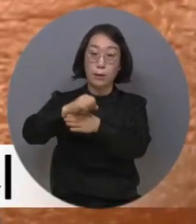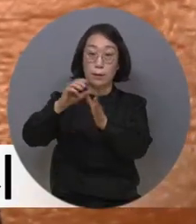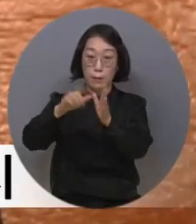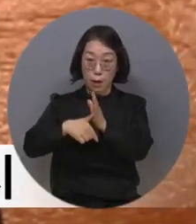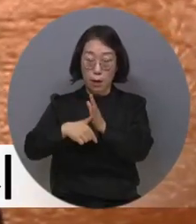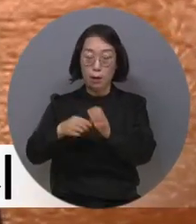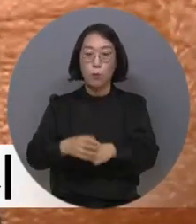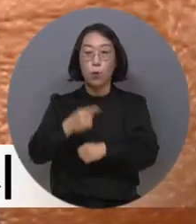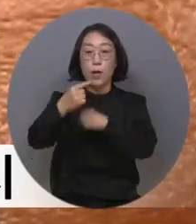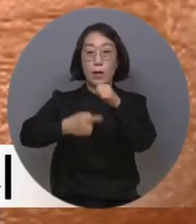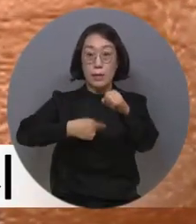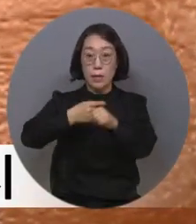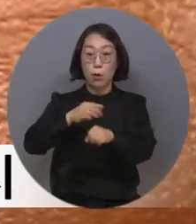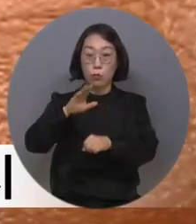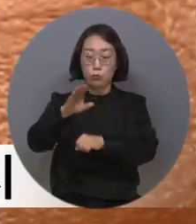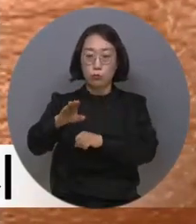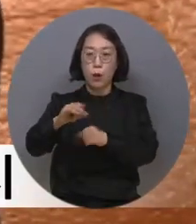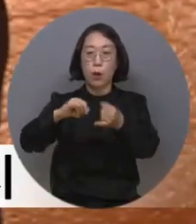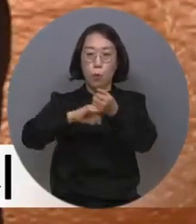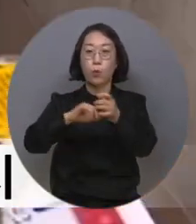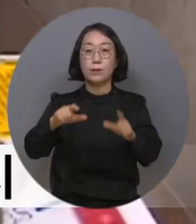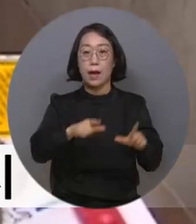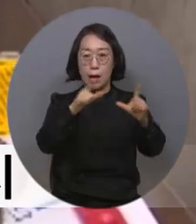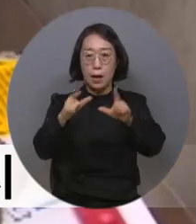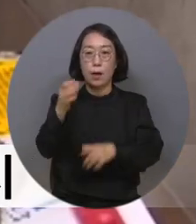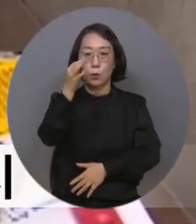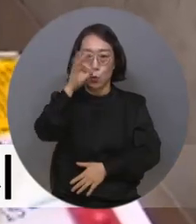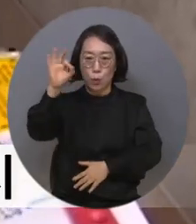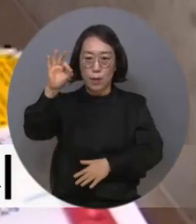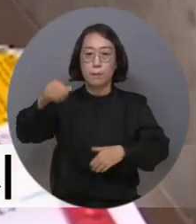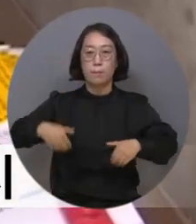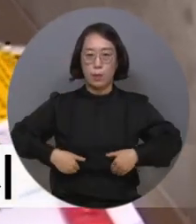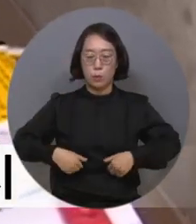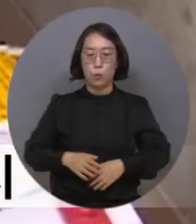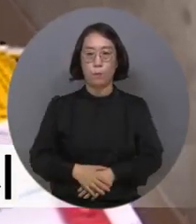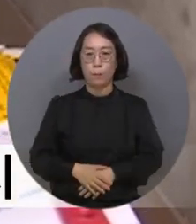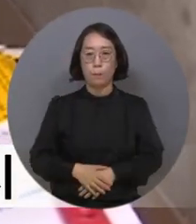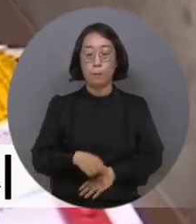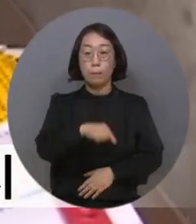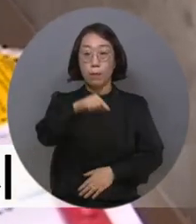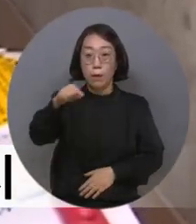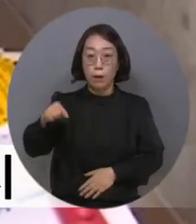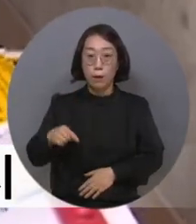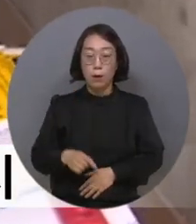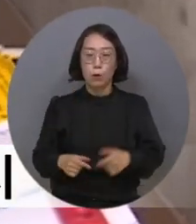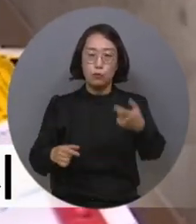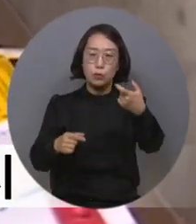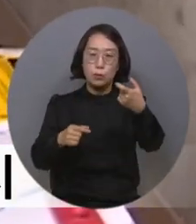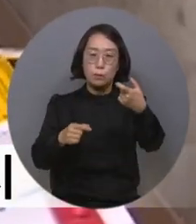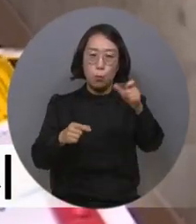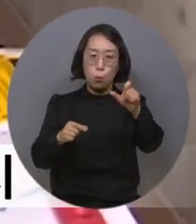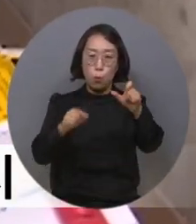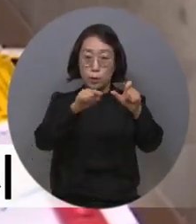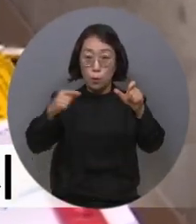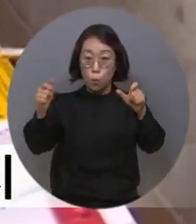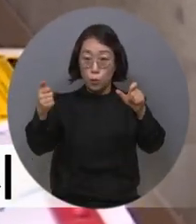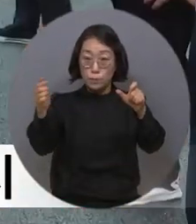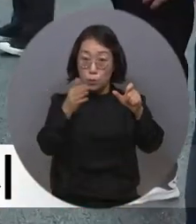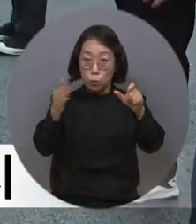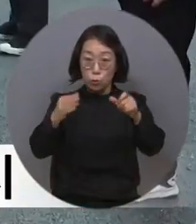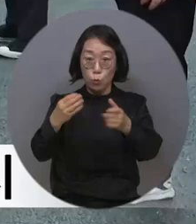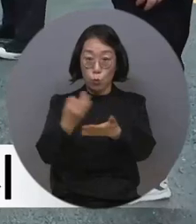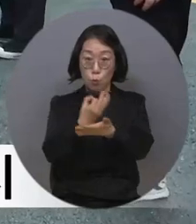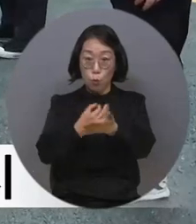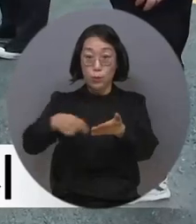허락하고 공사 후 1년 이상 거주에 동의해야 합니다. 또 기준 중위소득 50에서 65% 구간의 저소득